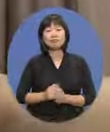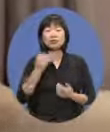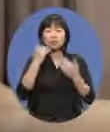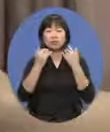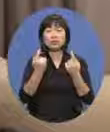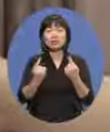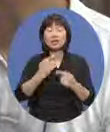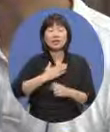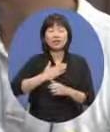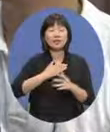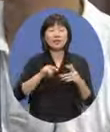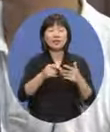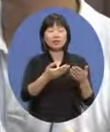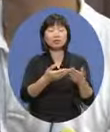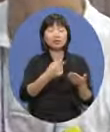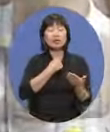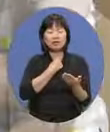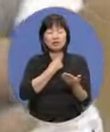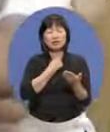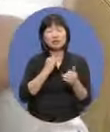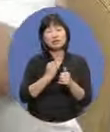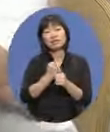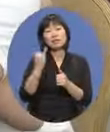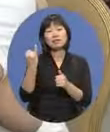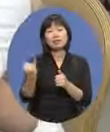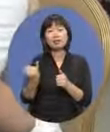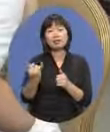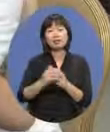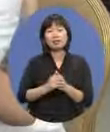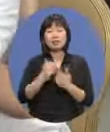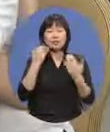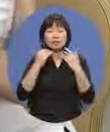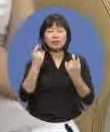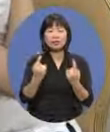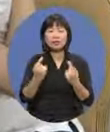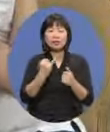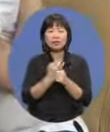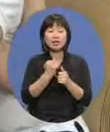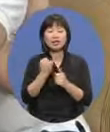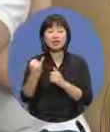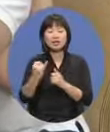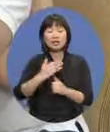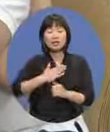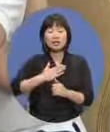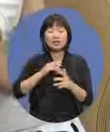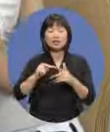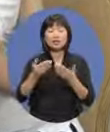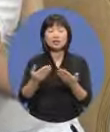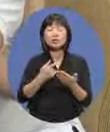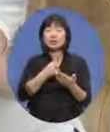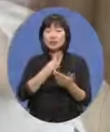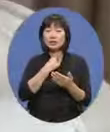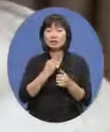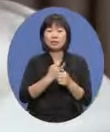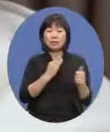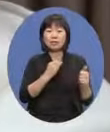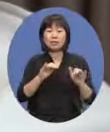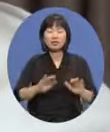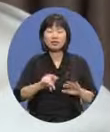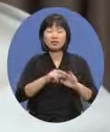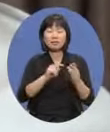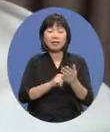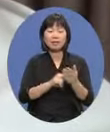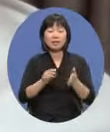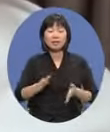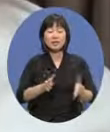누구보다 감정을 이해해 주길 바랬던 아내. 누구보다 아내의 감정을 이해해 주고 싶던 남편. 이제 마음의